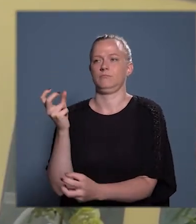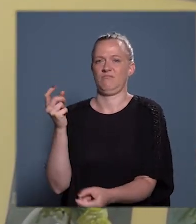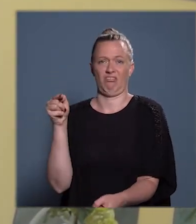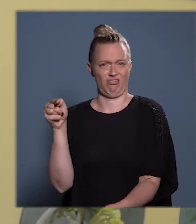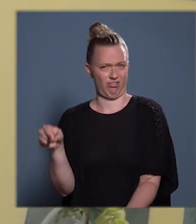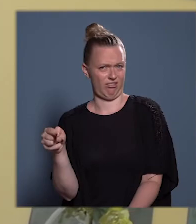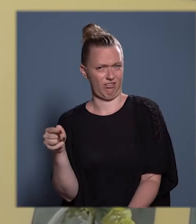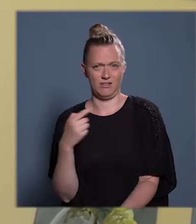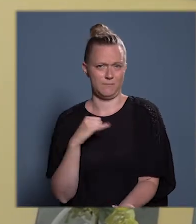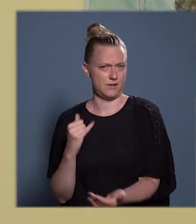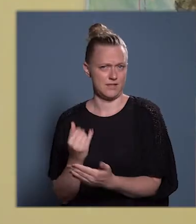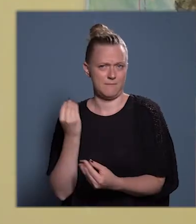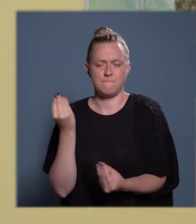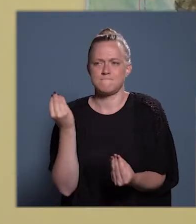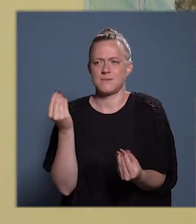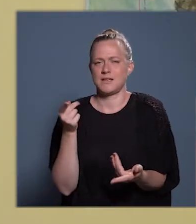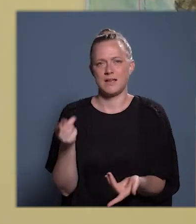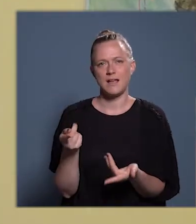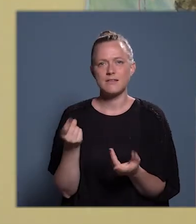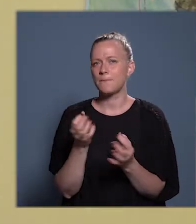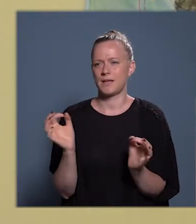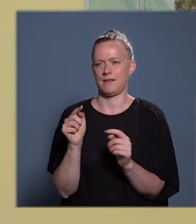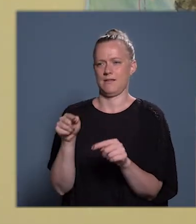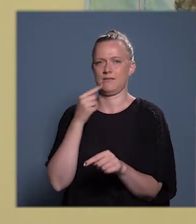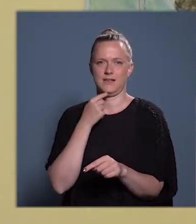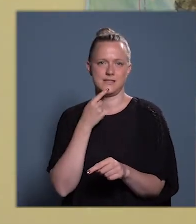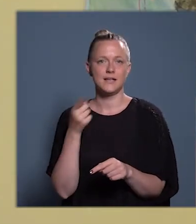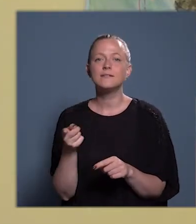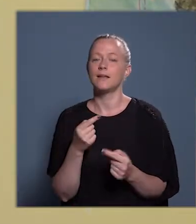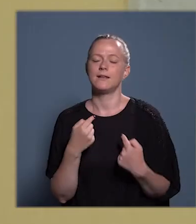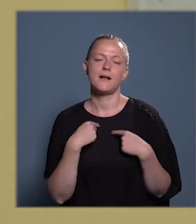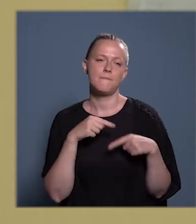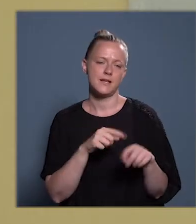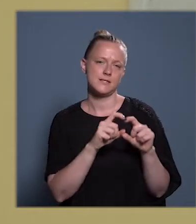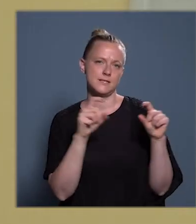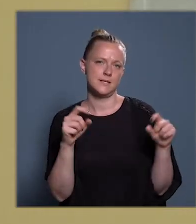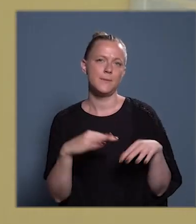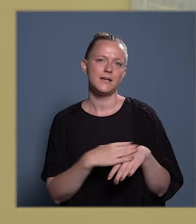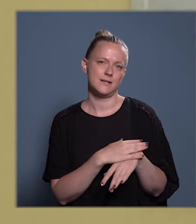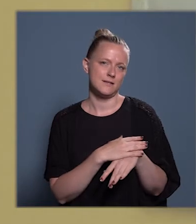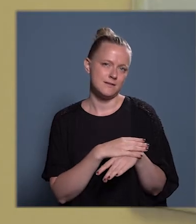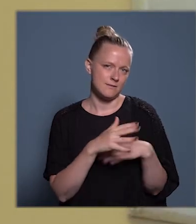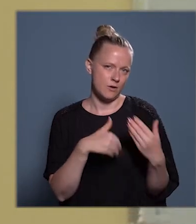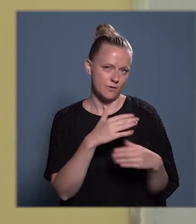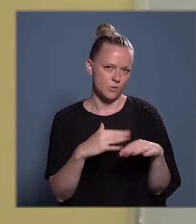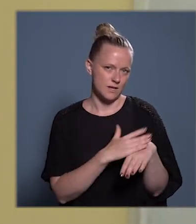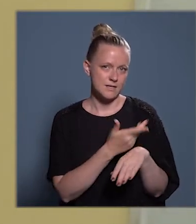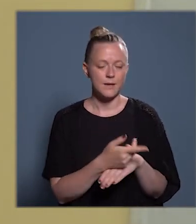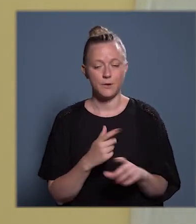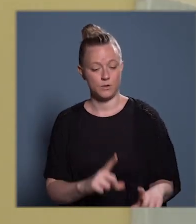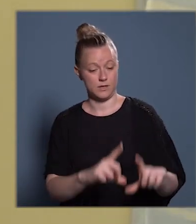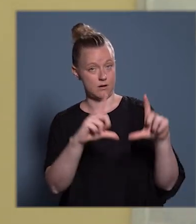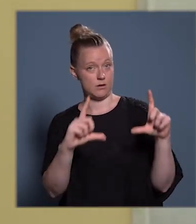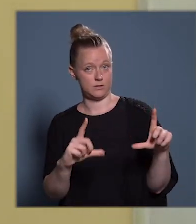nem igazán ért, hogy én nekem ez miért jön így be, de nekem az. Eddig úgy voltam, ide kiraktam, mikor